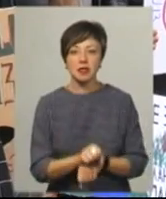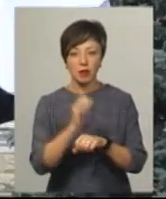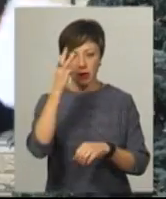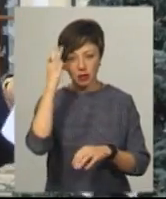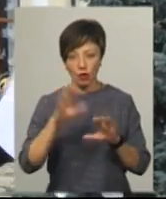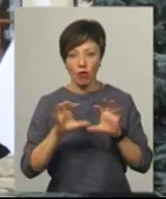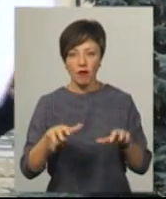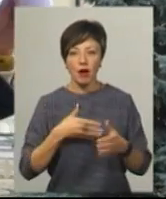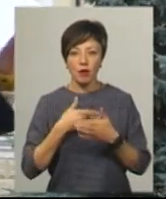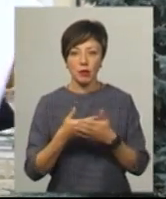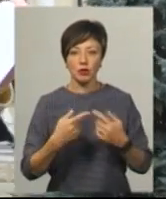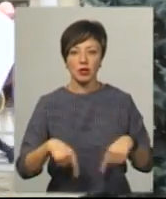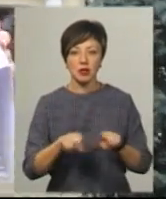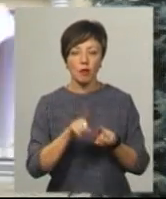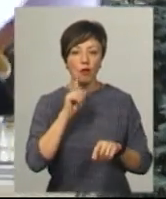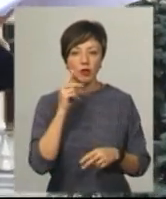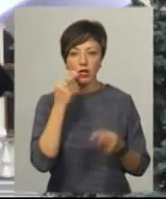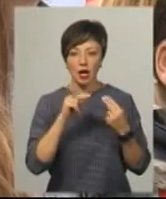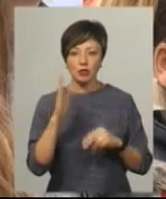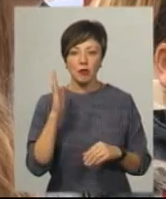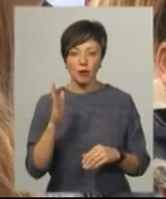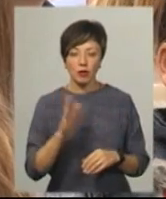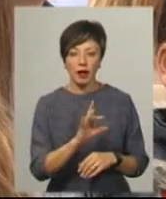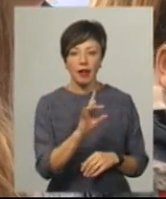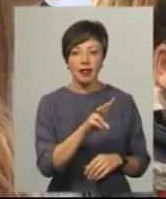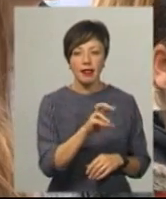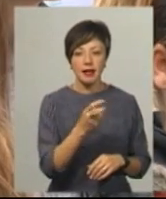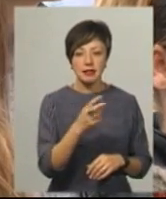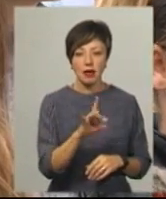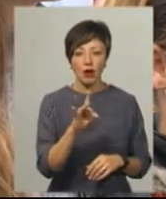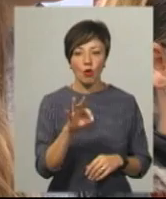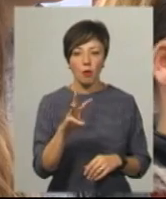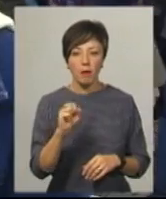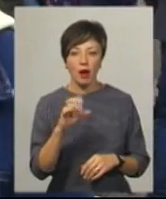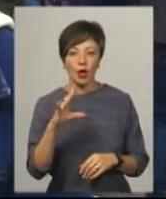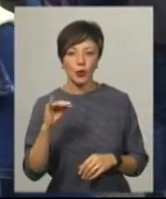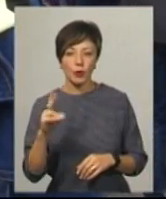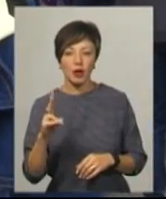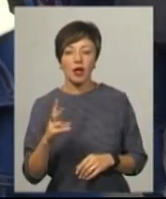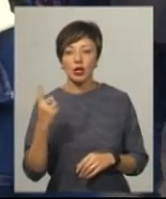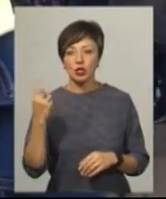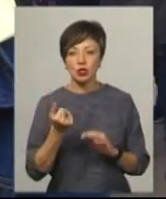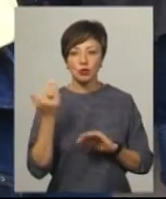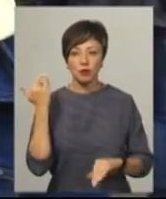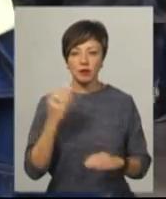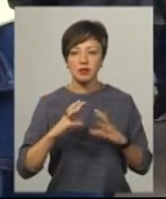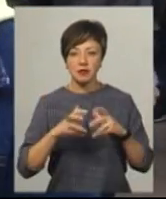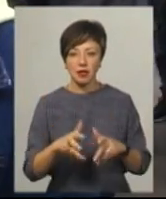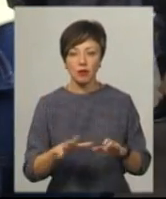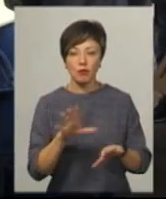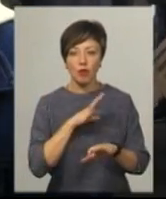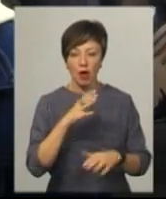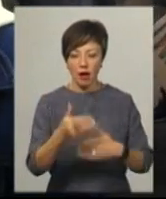Хмельницькому голова громадської організації «Молодь за краще майбутнє» Леся Романюк. Тиждень тому усім світом прокотилася